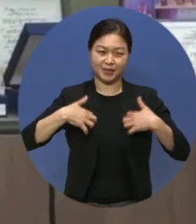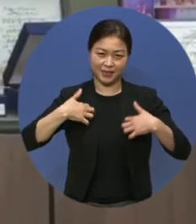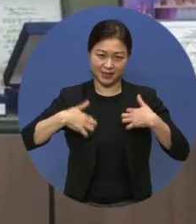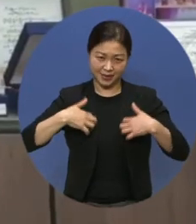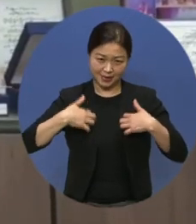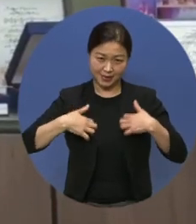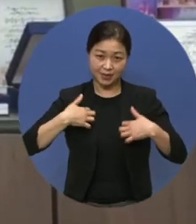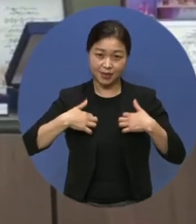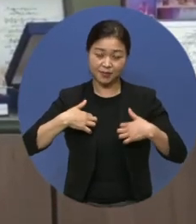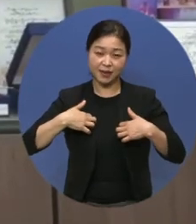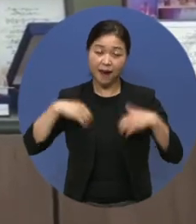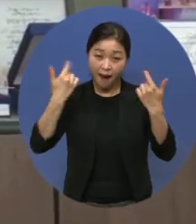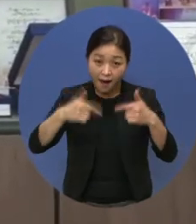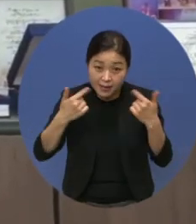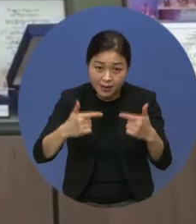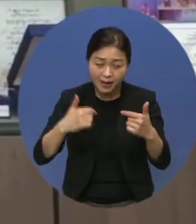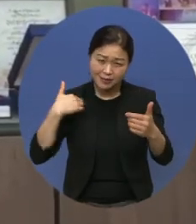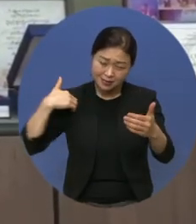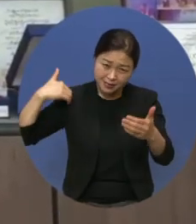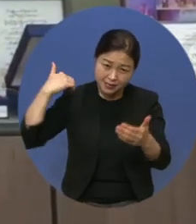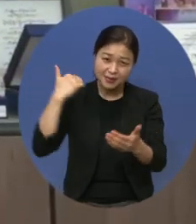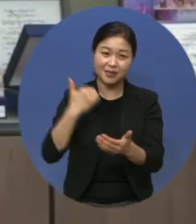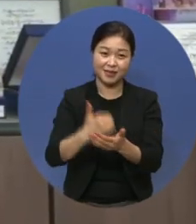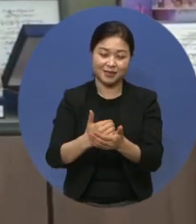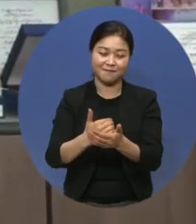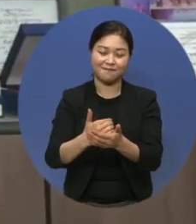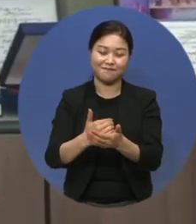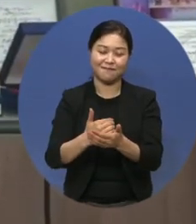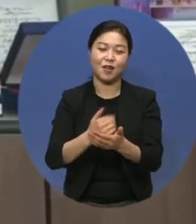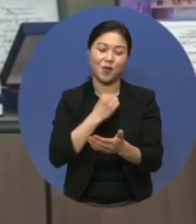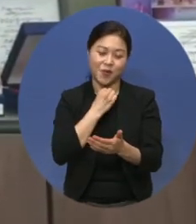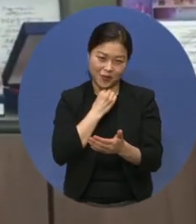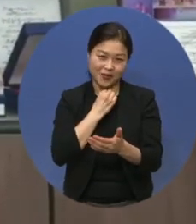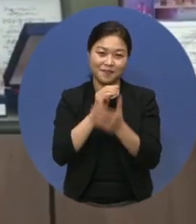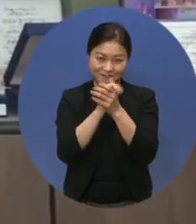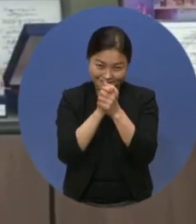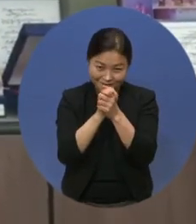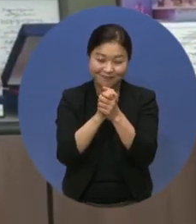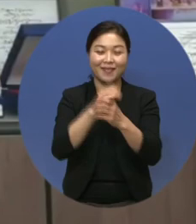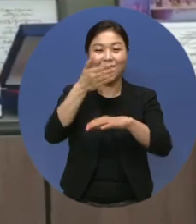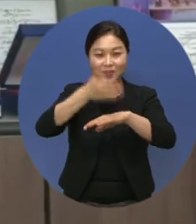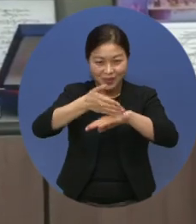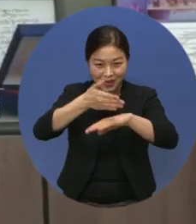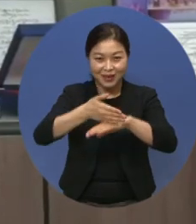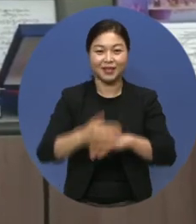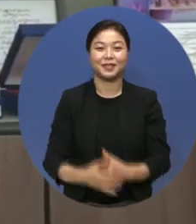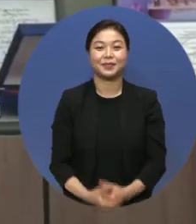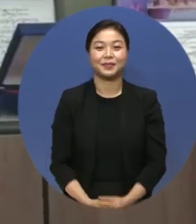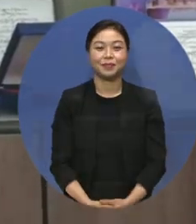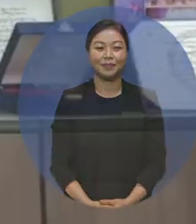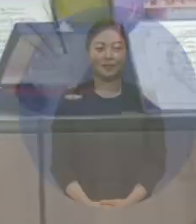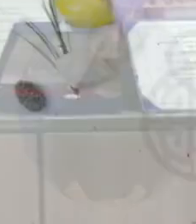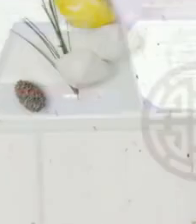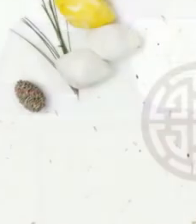기쁨이 항상 임하기를 진심으로 바랍니다. 감사합니다.